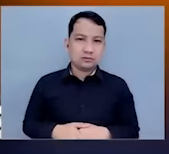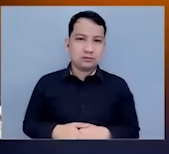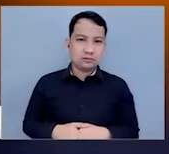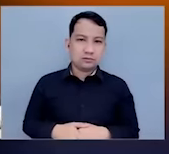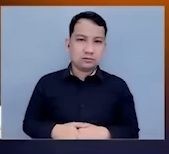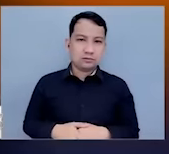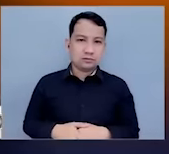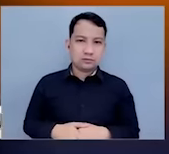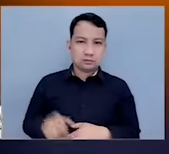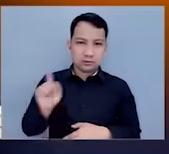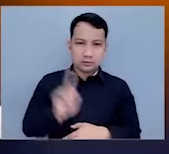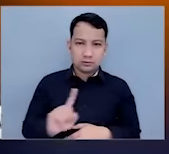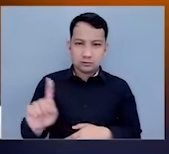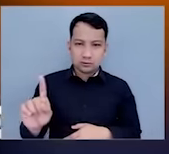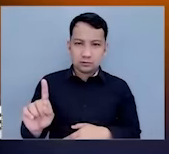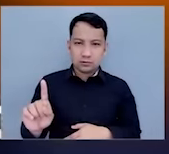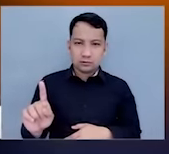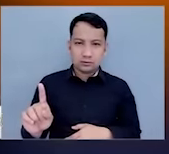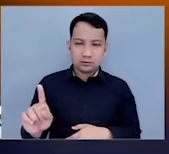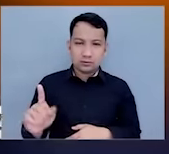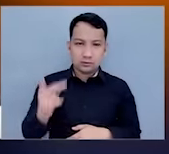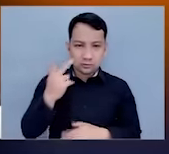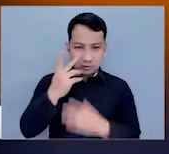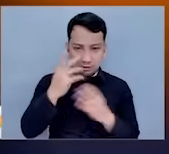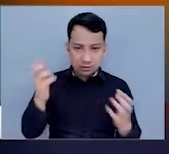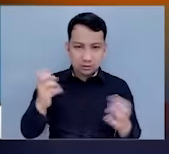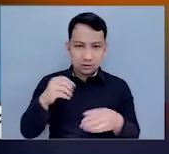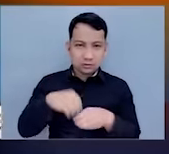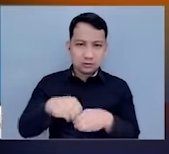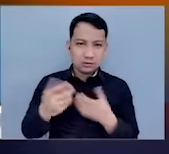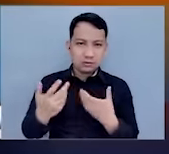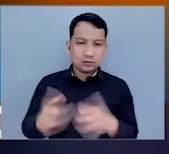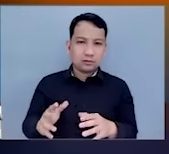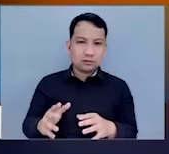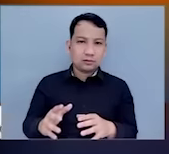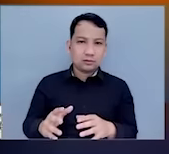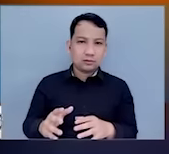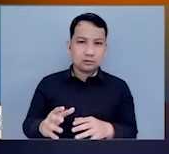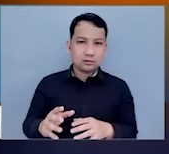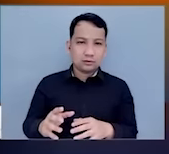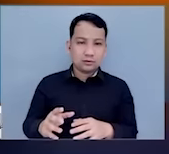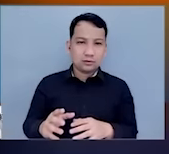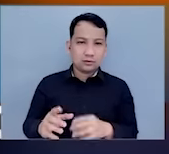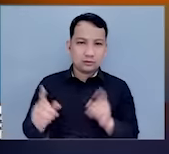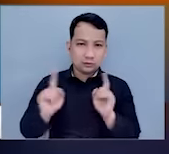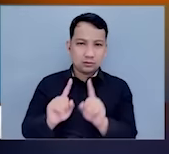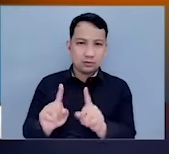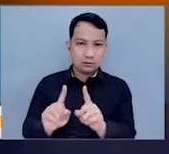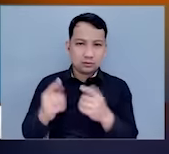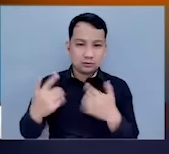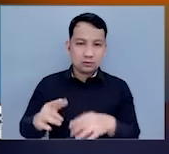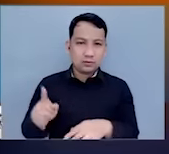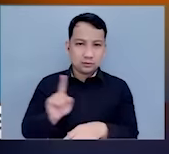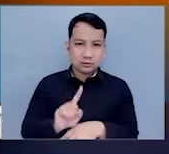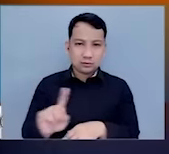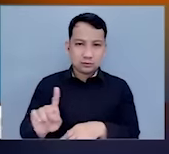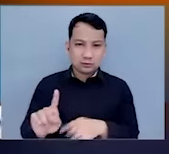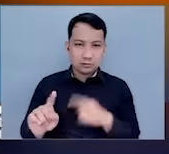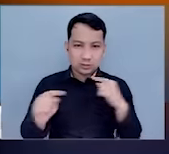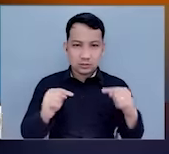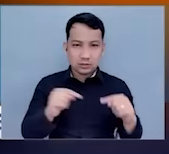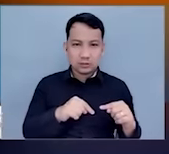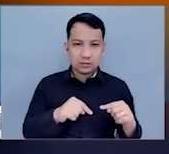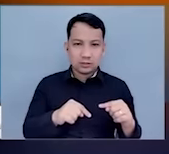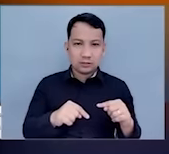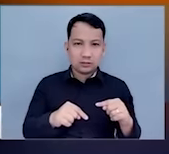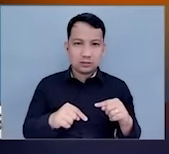sa hard court, tila mas mainit ang naging harapan sa dugout. Matapos kasi ang laro, nagkasagutan sina Hotshots